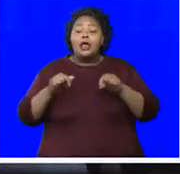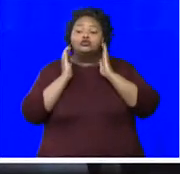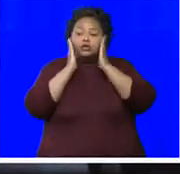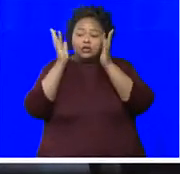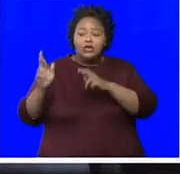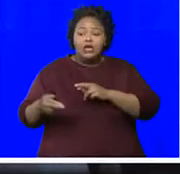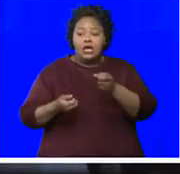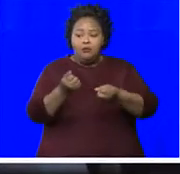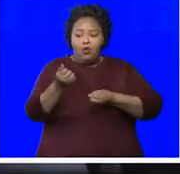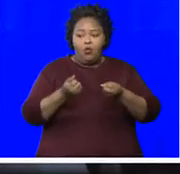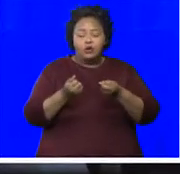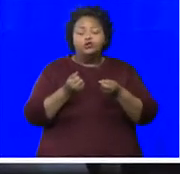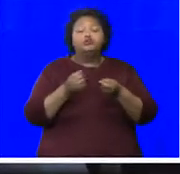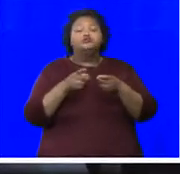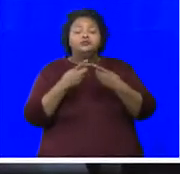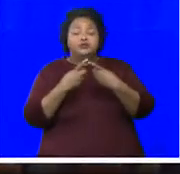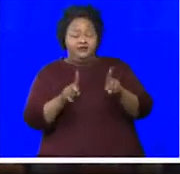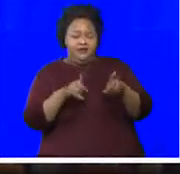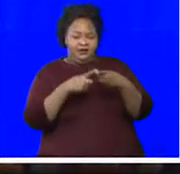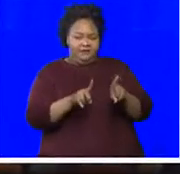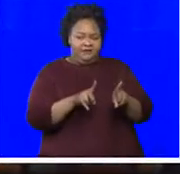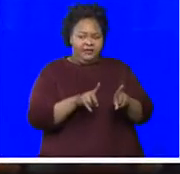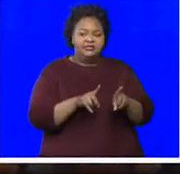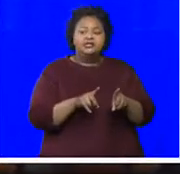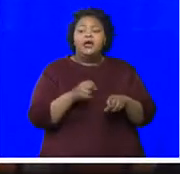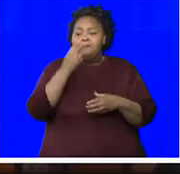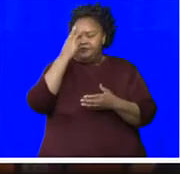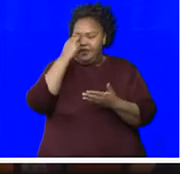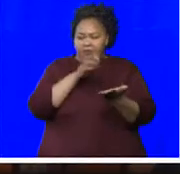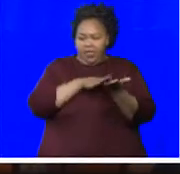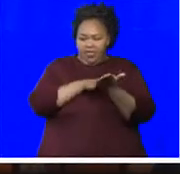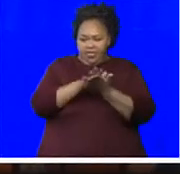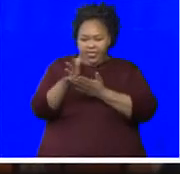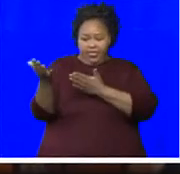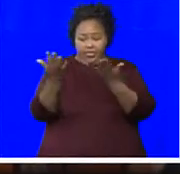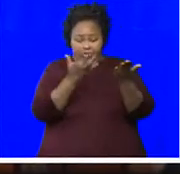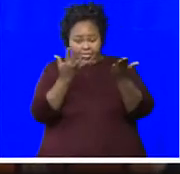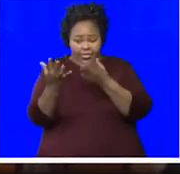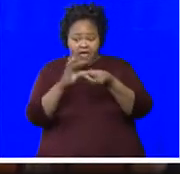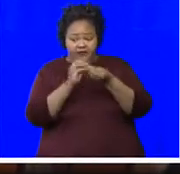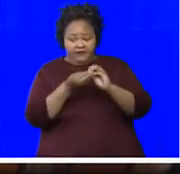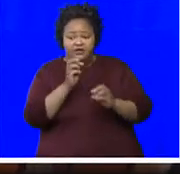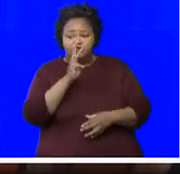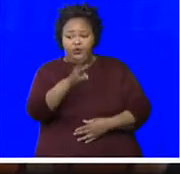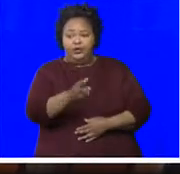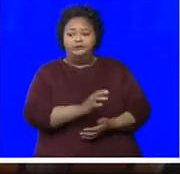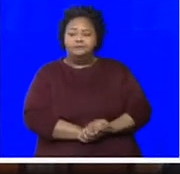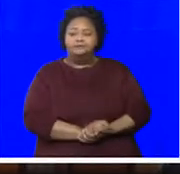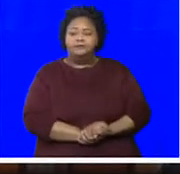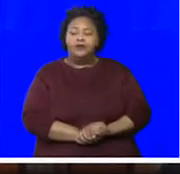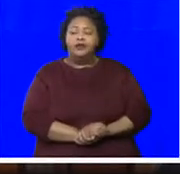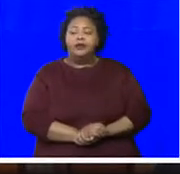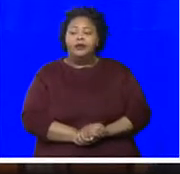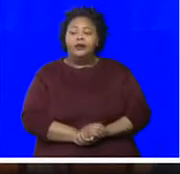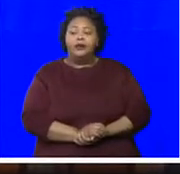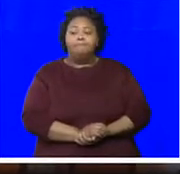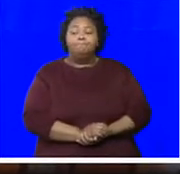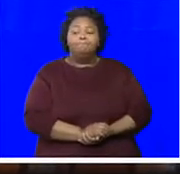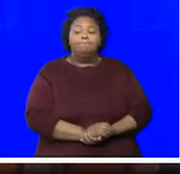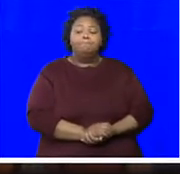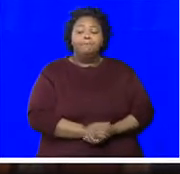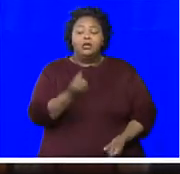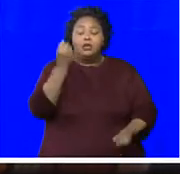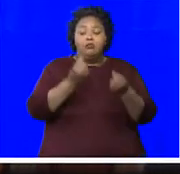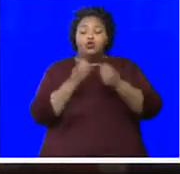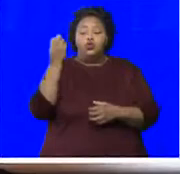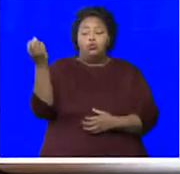then akusasidi ngoba nale equipment lesinayo mhlawumbe letoti inkulumba le mishini